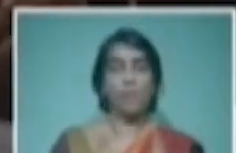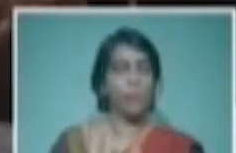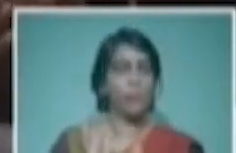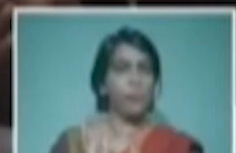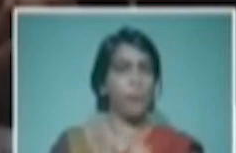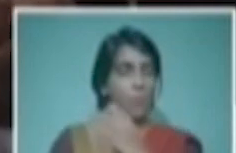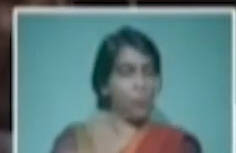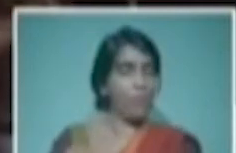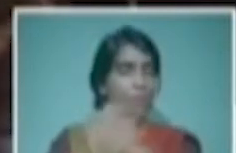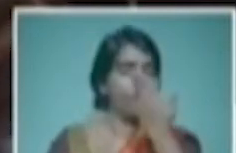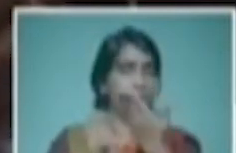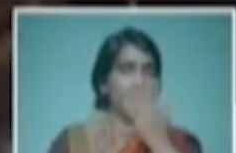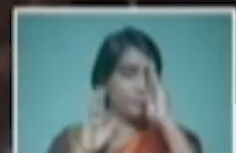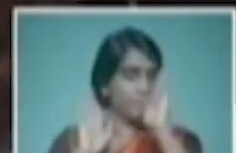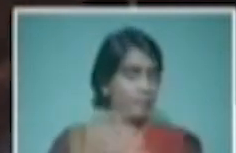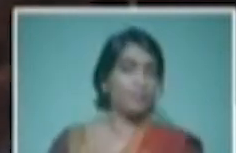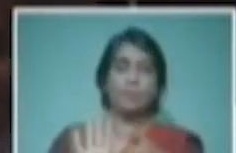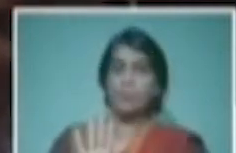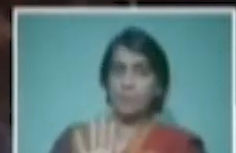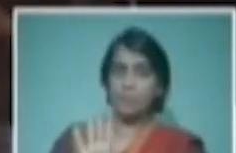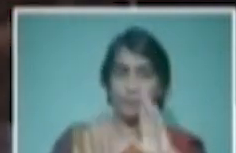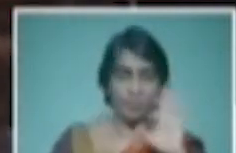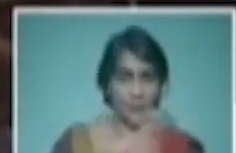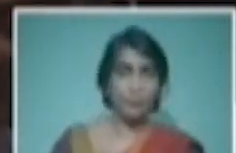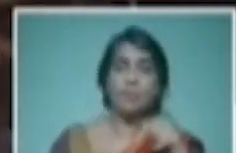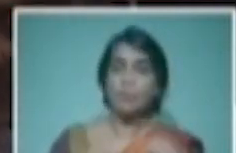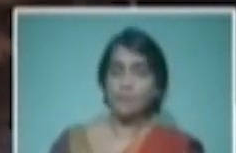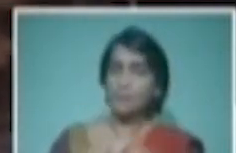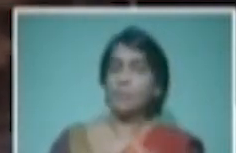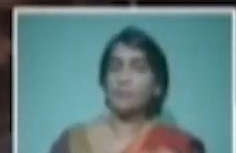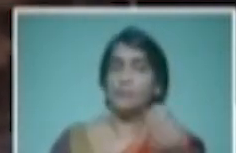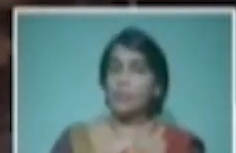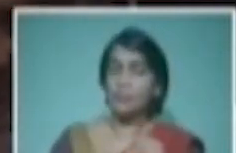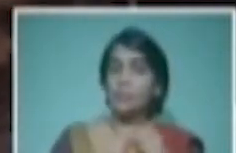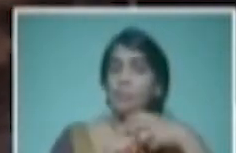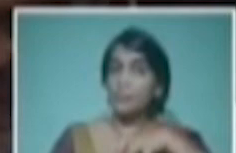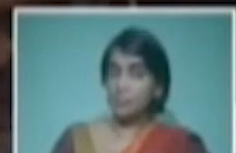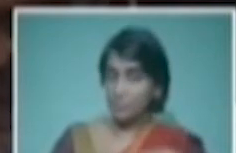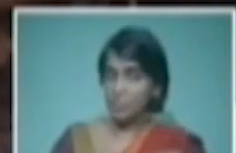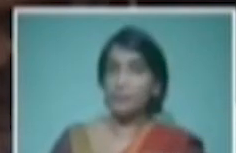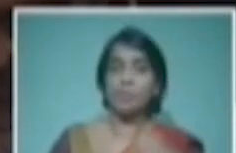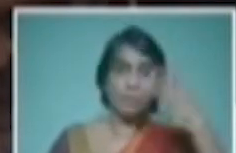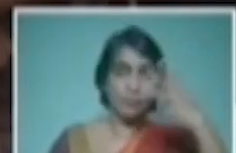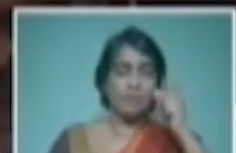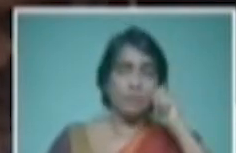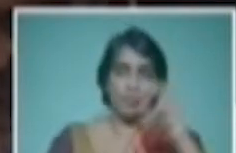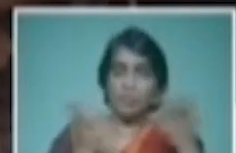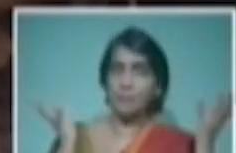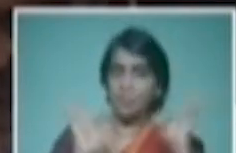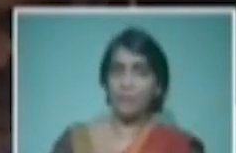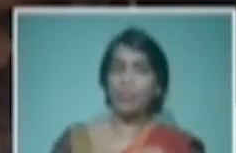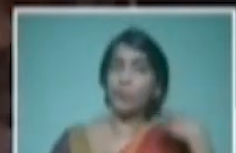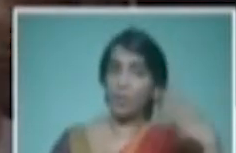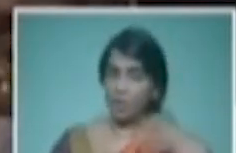අධ්‍යාපන ආයතනයේ නේවාසික පුහුණු සැසියට කැඳවලා දැන් මේ වෙනකොට තුන්වෙනි පළාත් සභාවේ සම්පත්දායකින් කැඳවලා තින්නේ දින